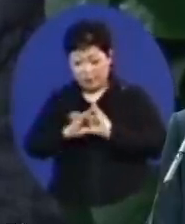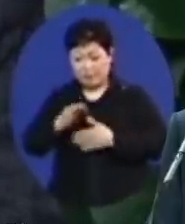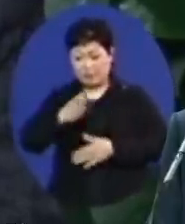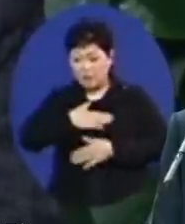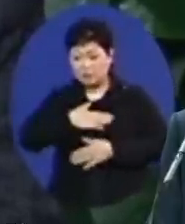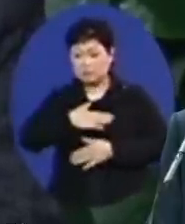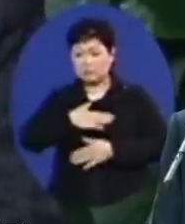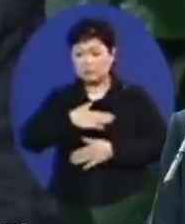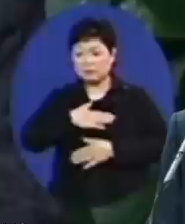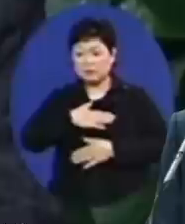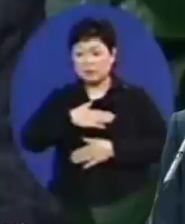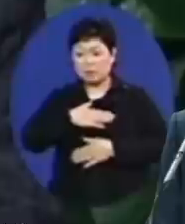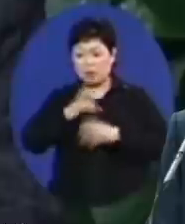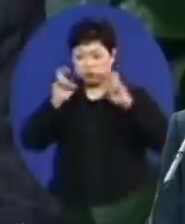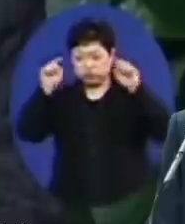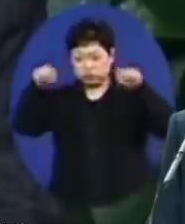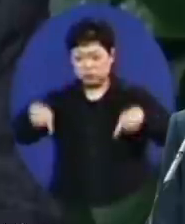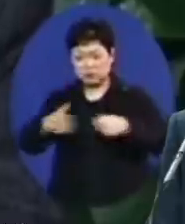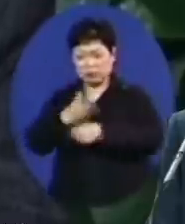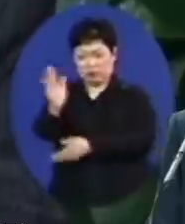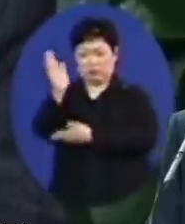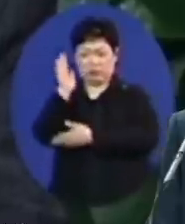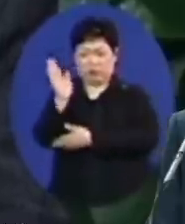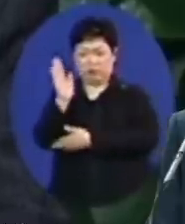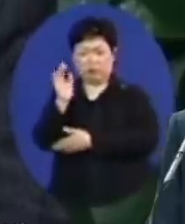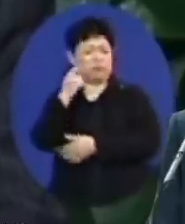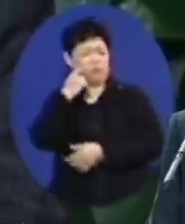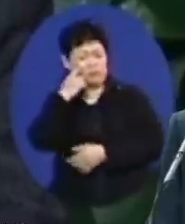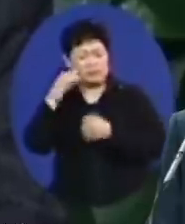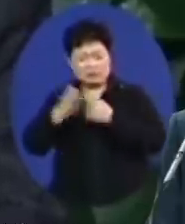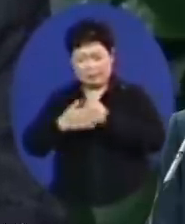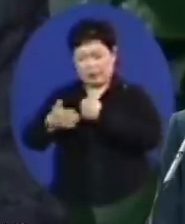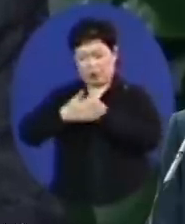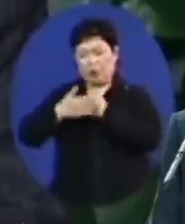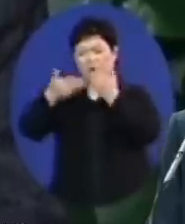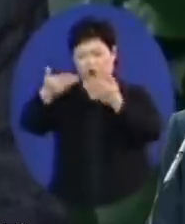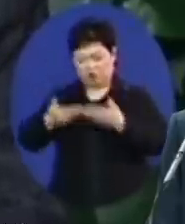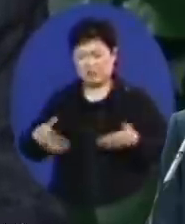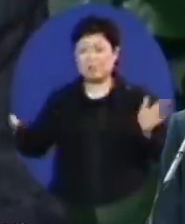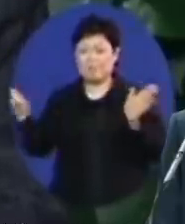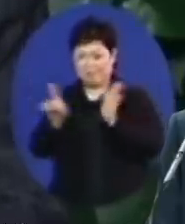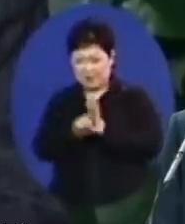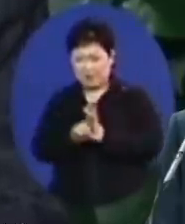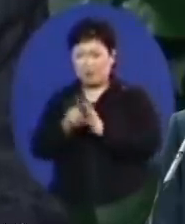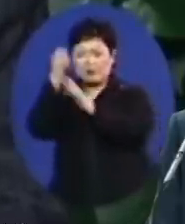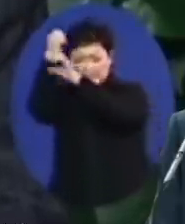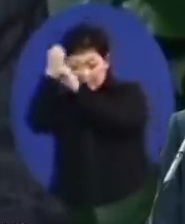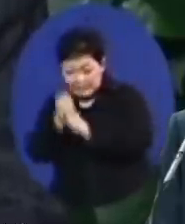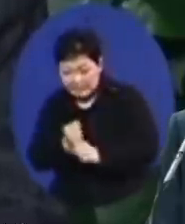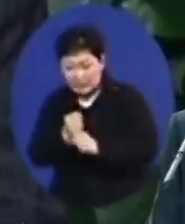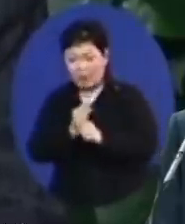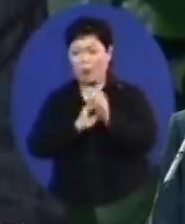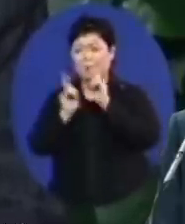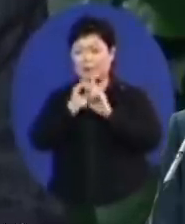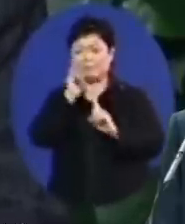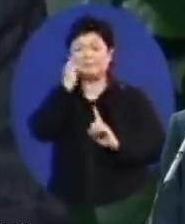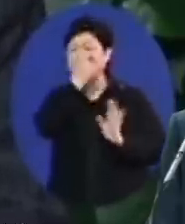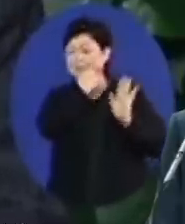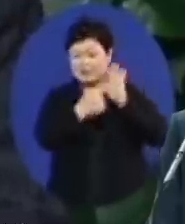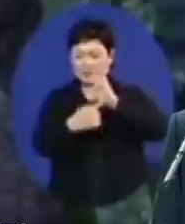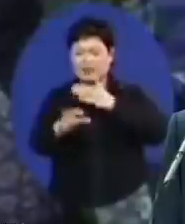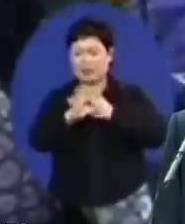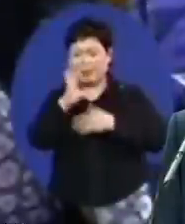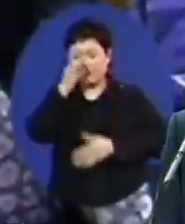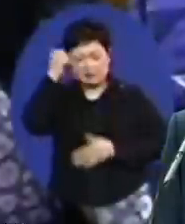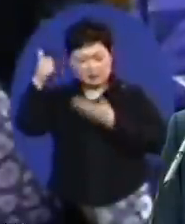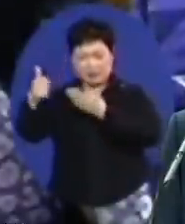나는 무능력해서 설교를 할 수 없습니다. 그리고 도와주실 것을 믿고 의지하고 말씀을 증거하면